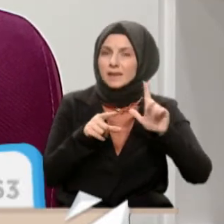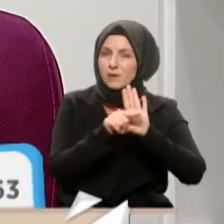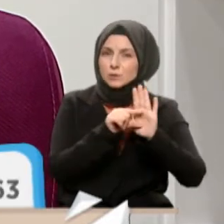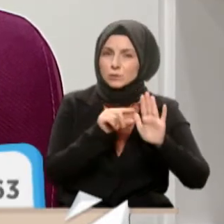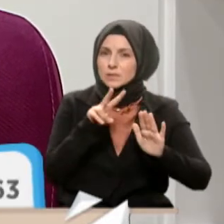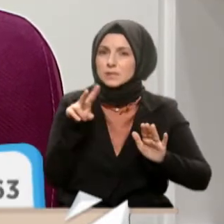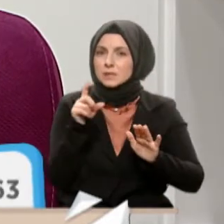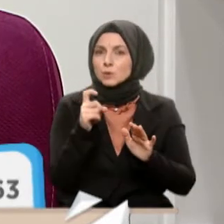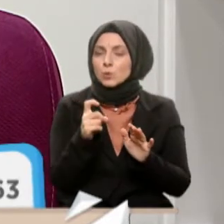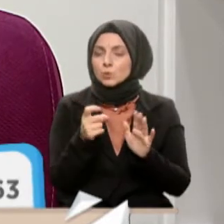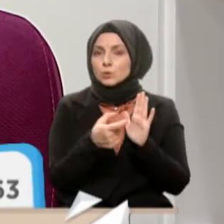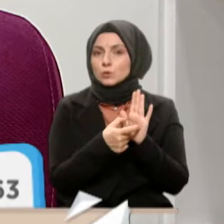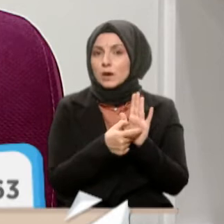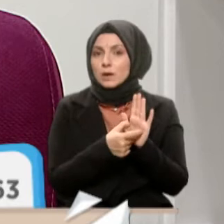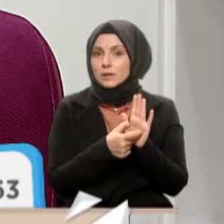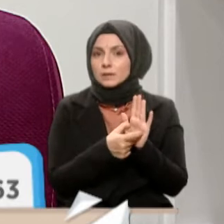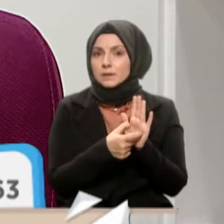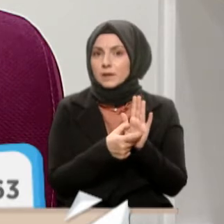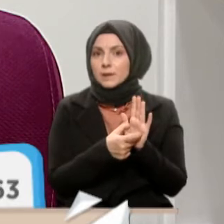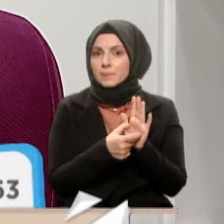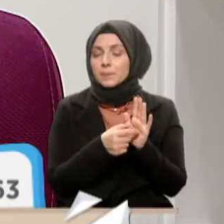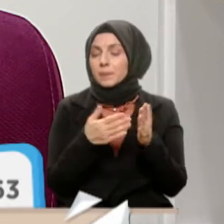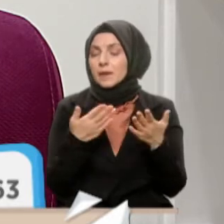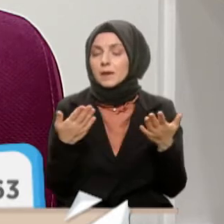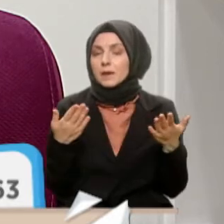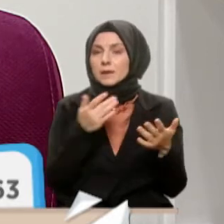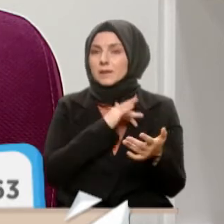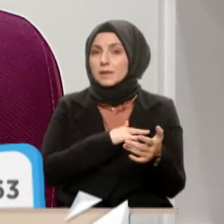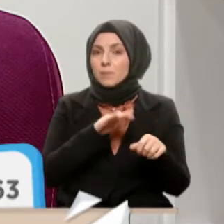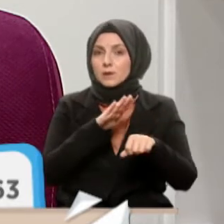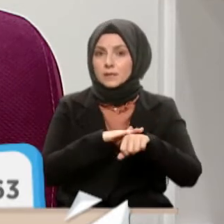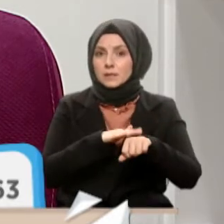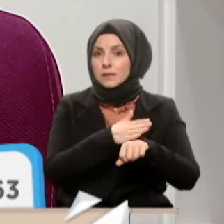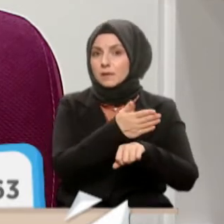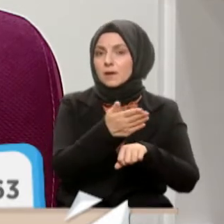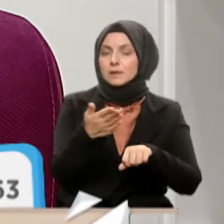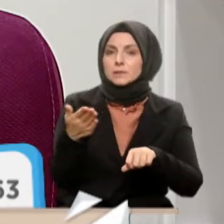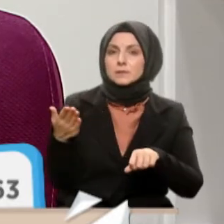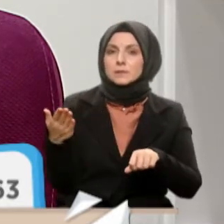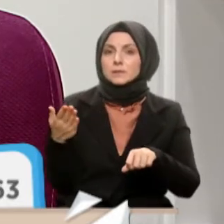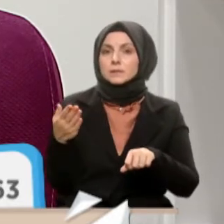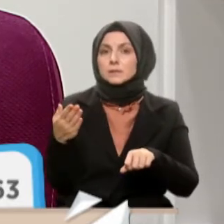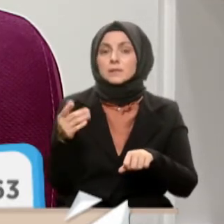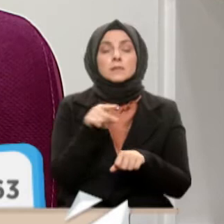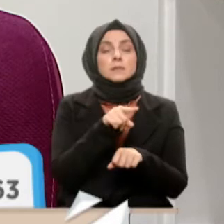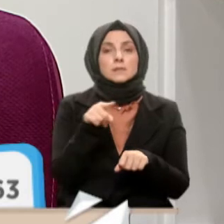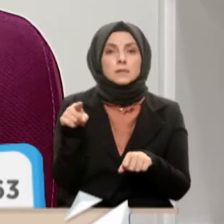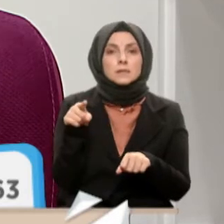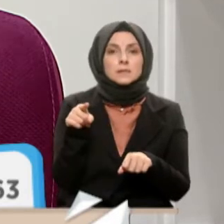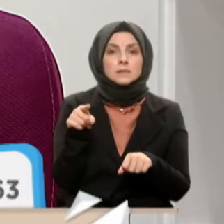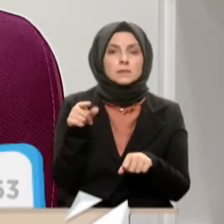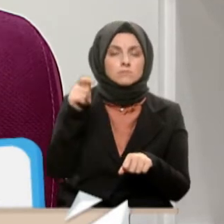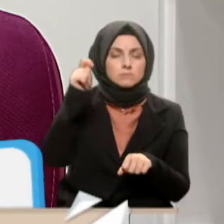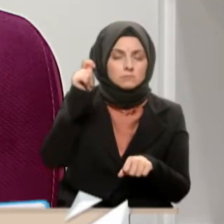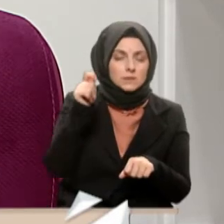yaylasina amenu Ey iman edenler internette Bununla her aleyküm Furkan'ın Şimdi internette bu la siz hakiki bir mümin